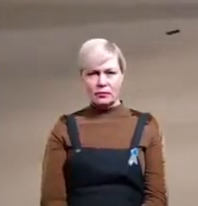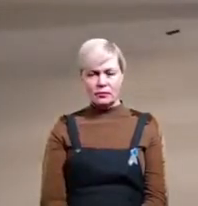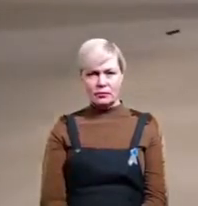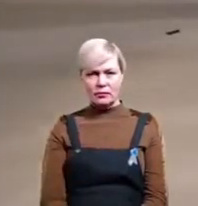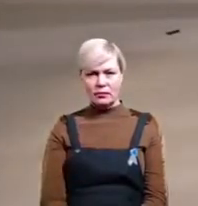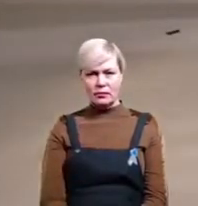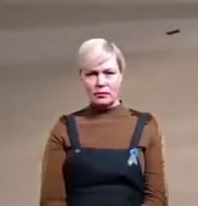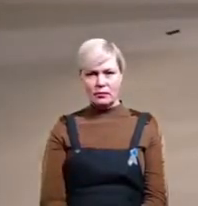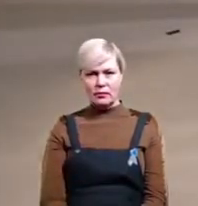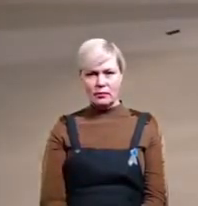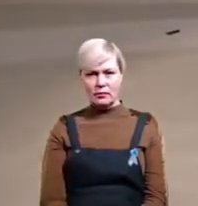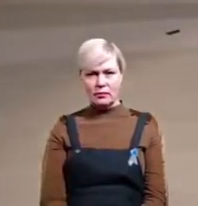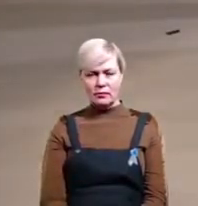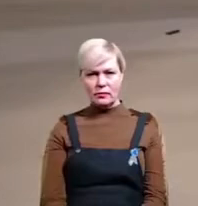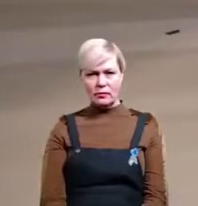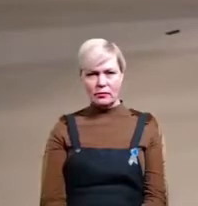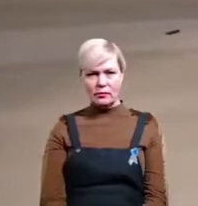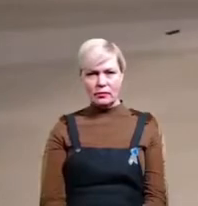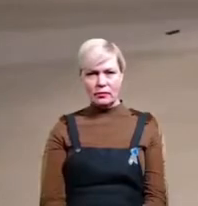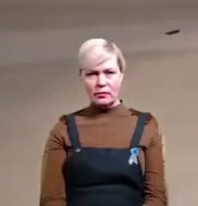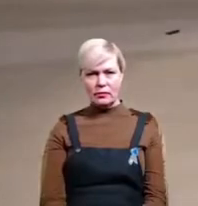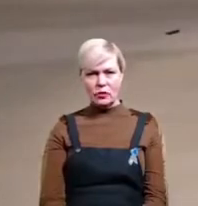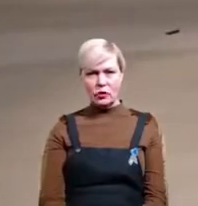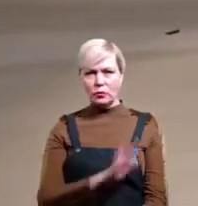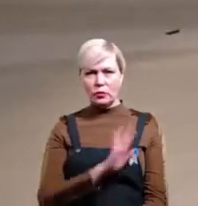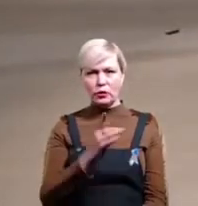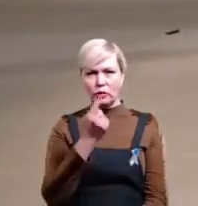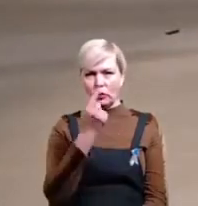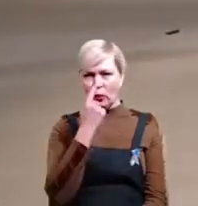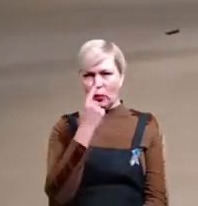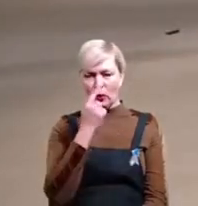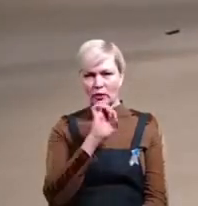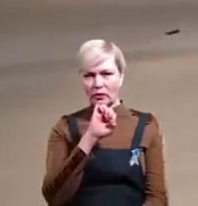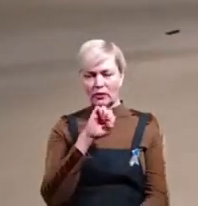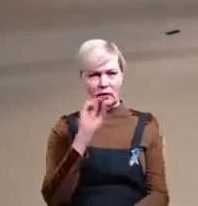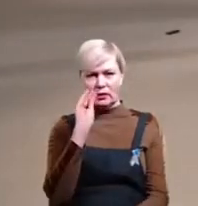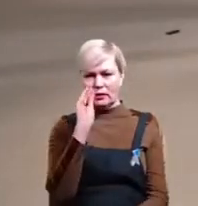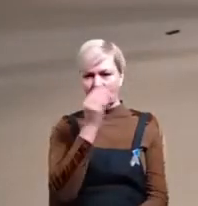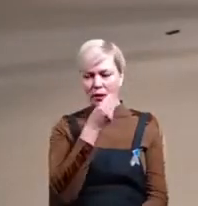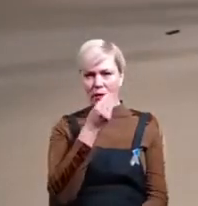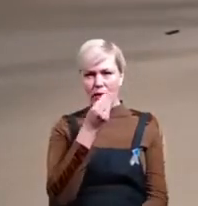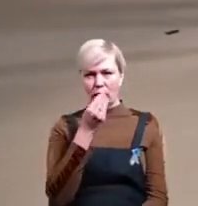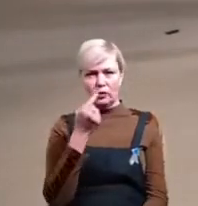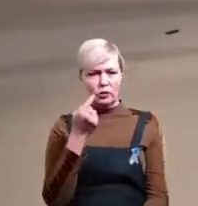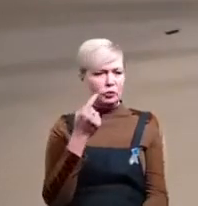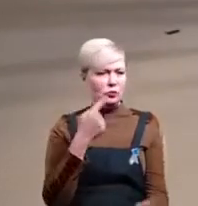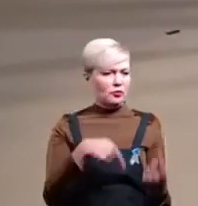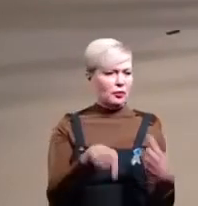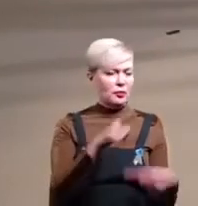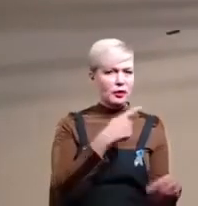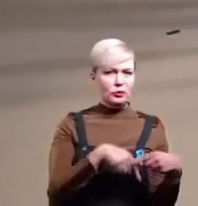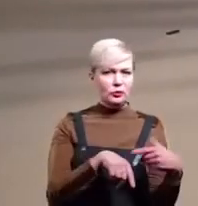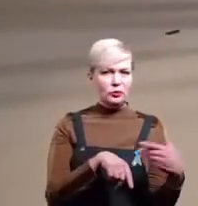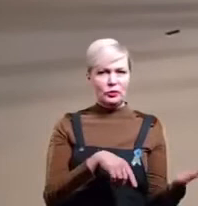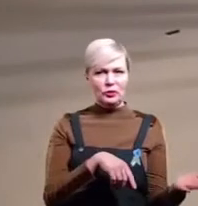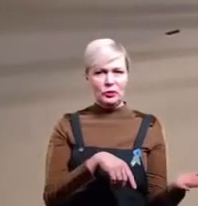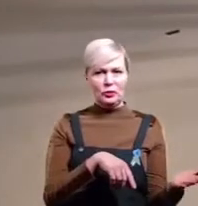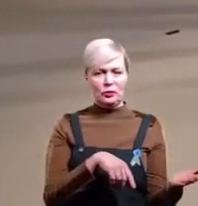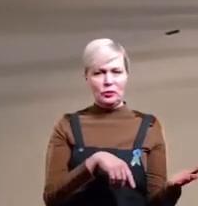Сейчас еще мост сломается. Я хотел в обратную сторону сделать, чтобы вы сделали сюда. Раз, два.